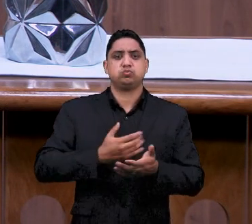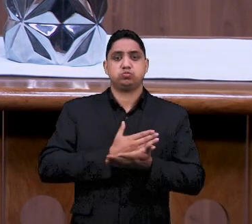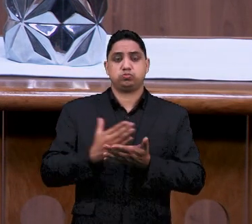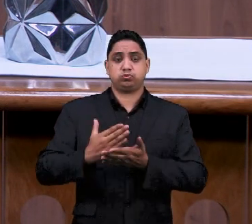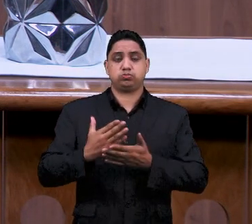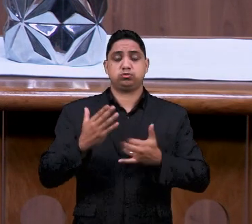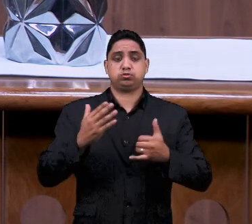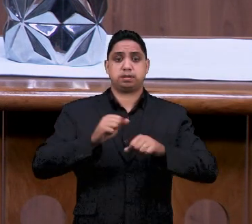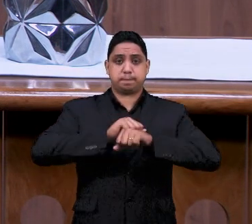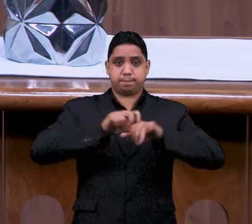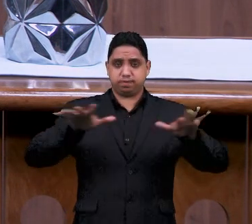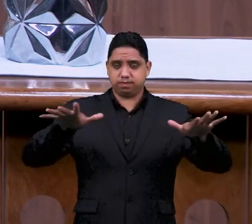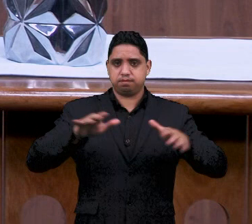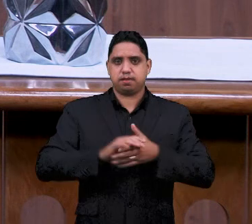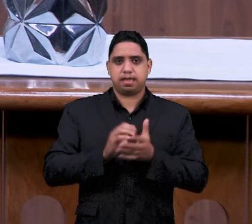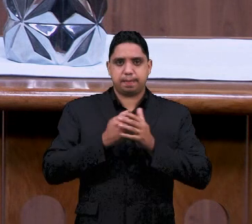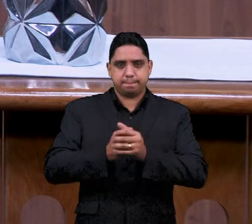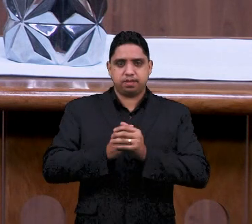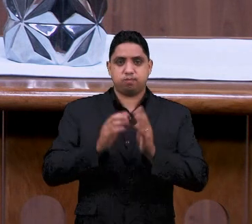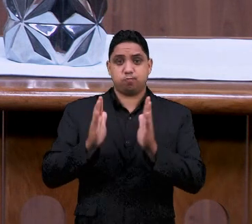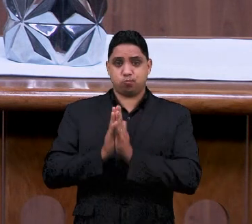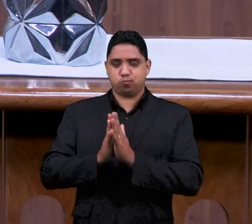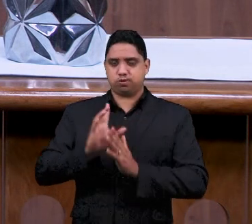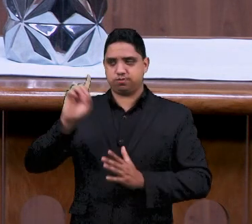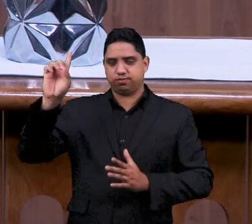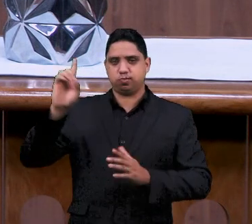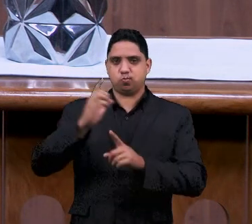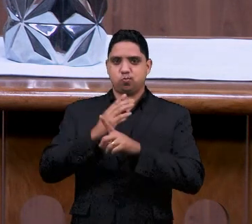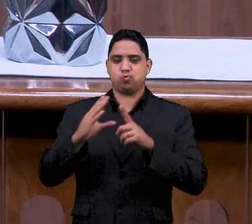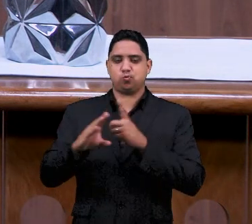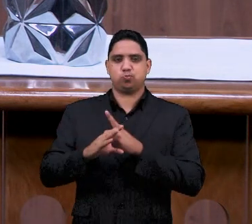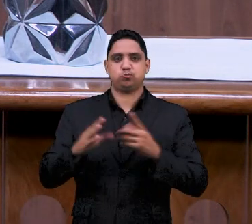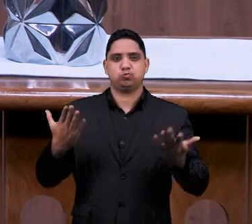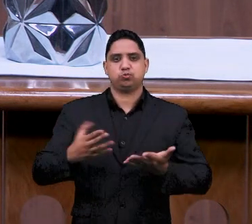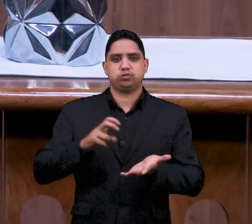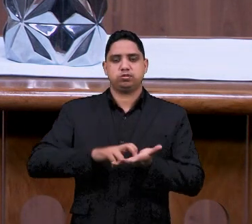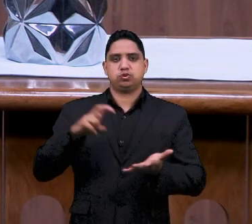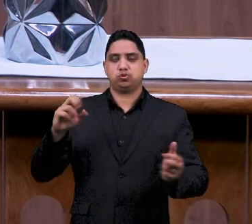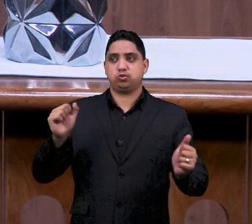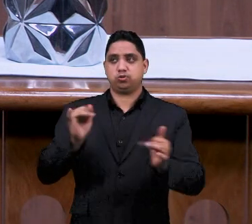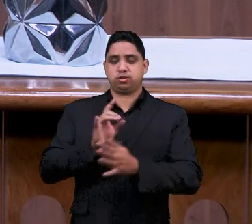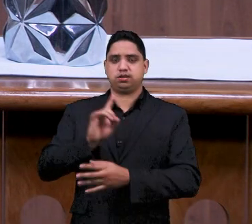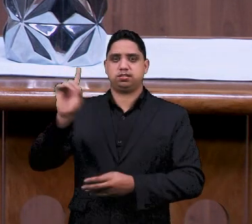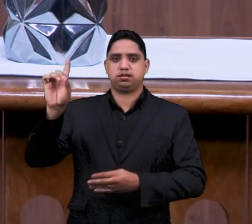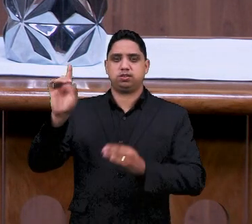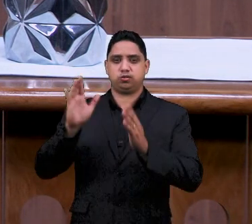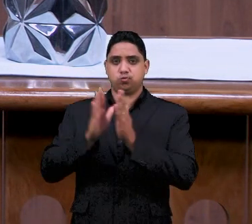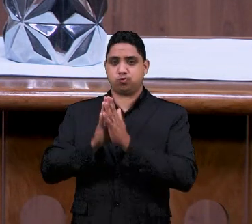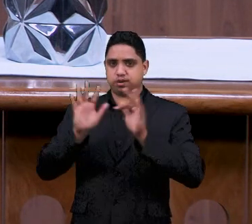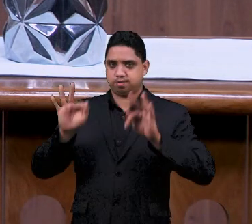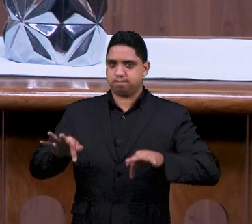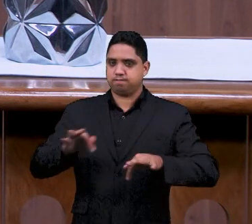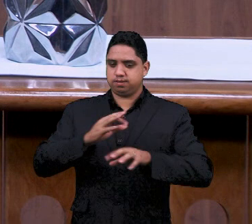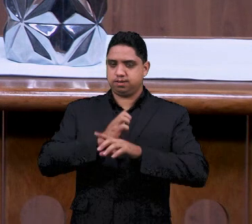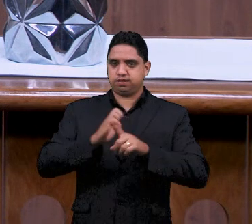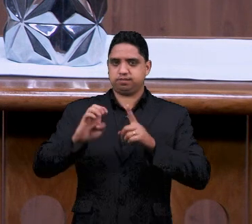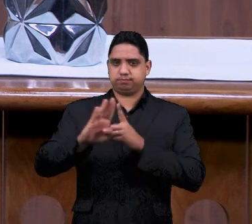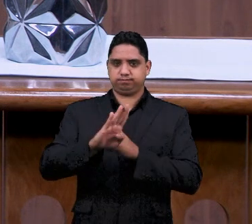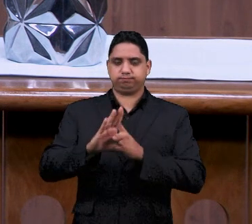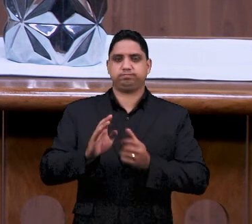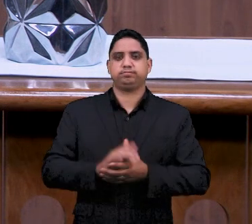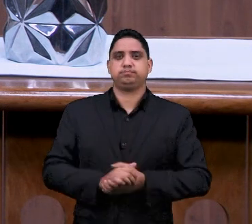Amen. Nous allons mettre devant le Seigneur le culte ce matin. Nous allons glorifier le Seigneur et prier pour finir cette école biblique